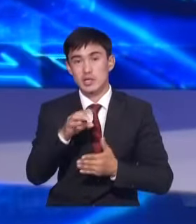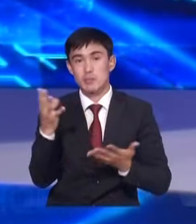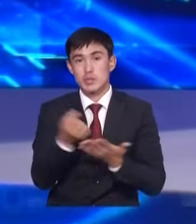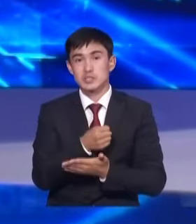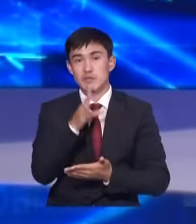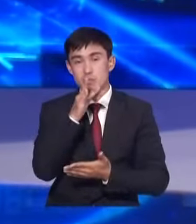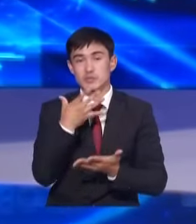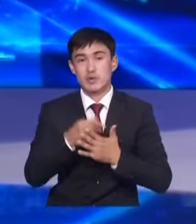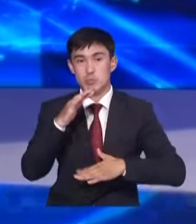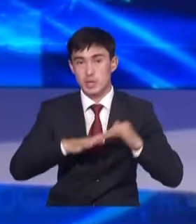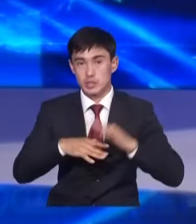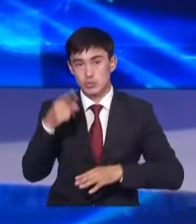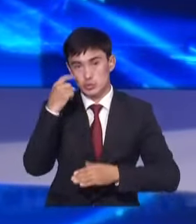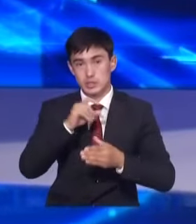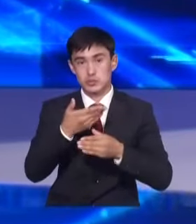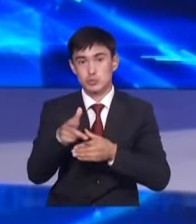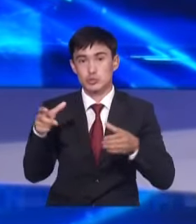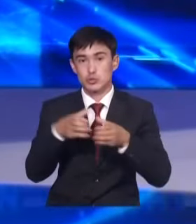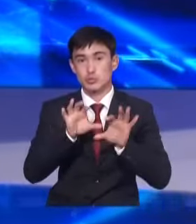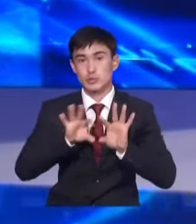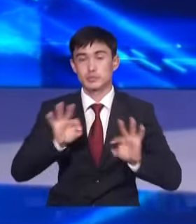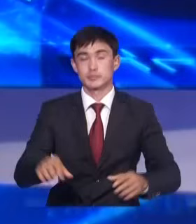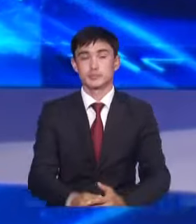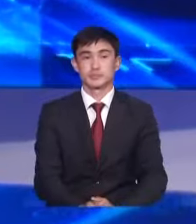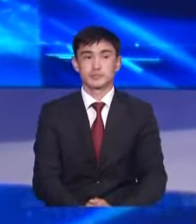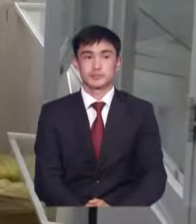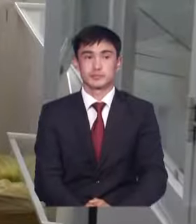обрела за время своей практики, узнавала наша съемочная группа.